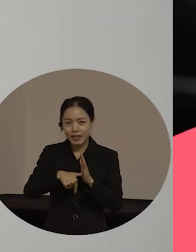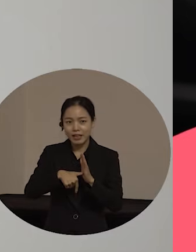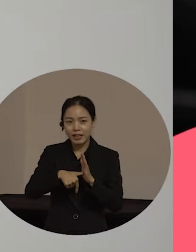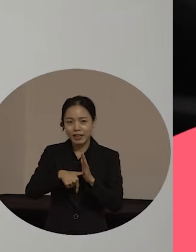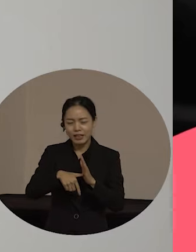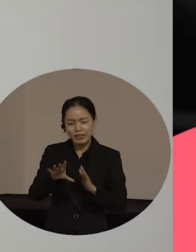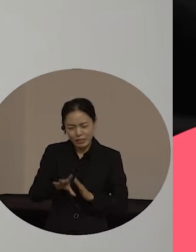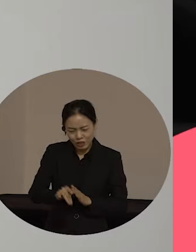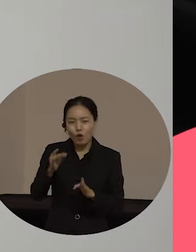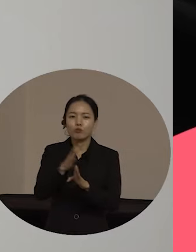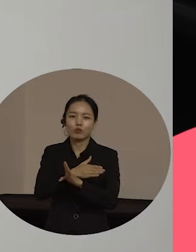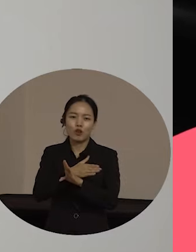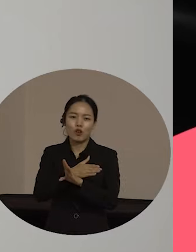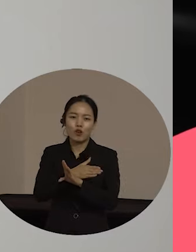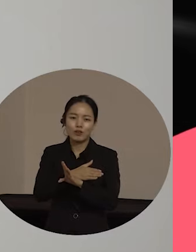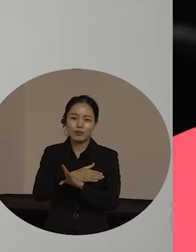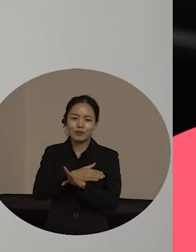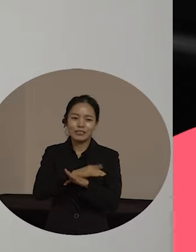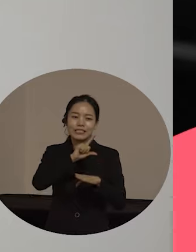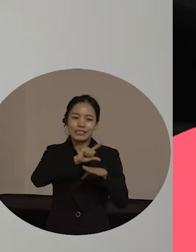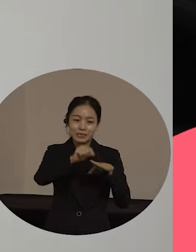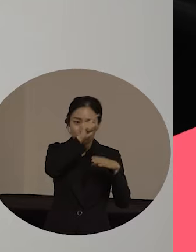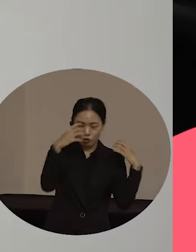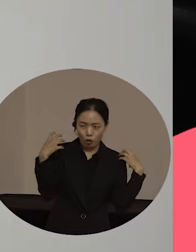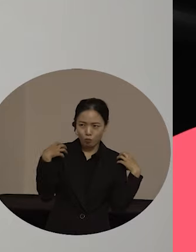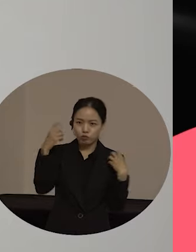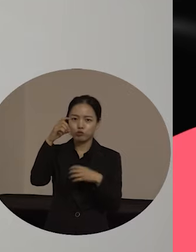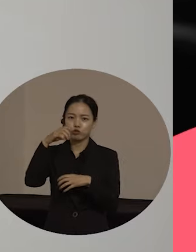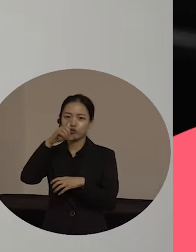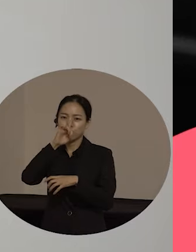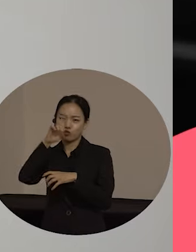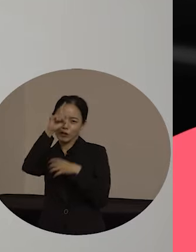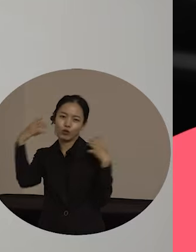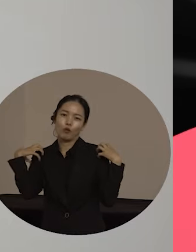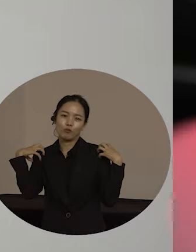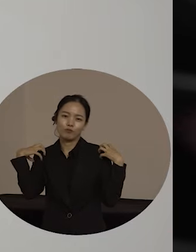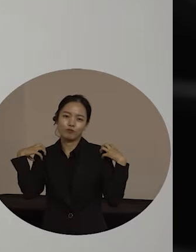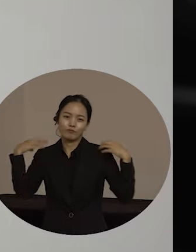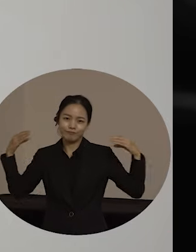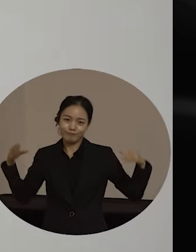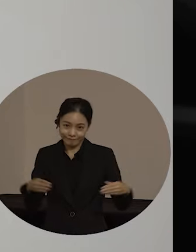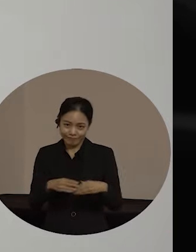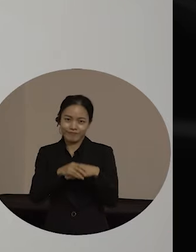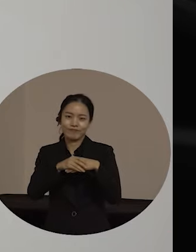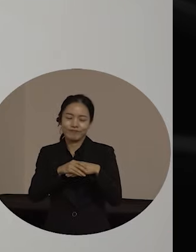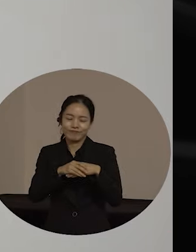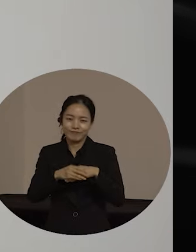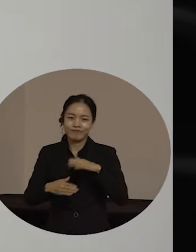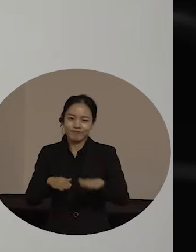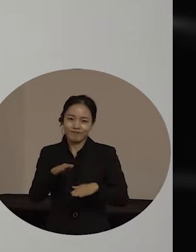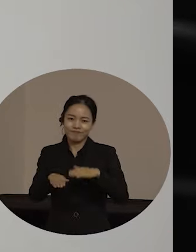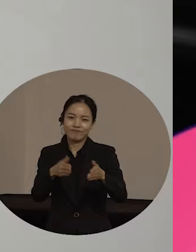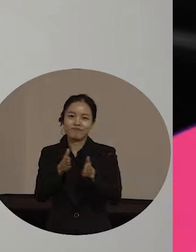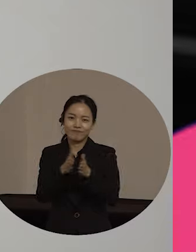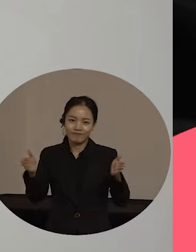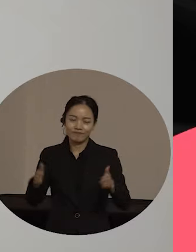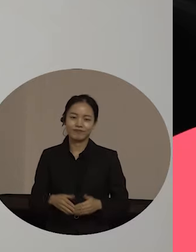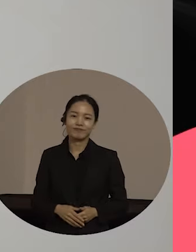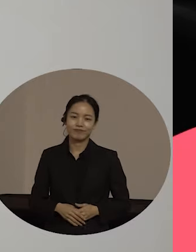then we also evaluate it. We maybe order some reports from different actors